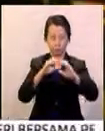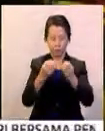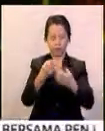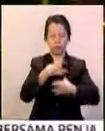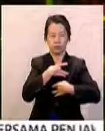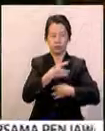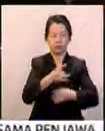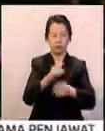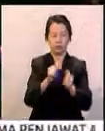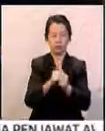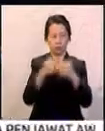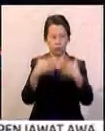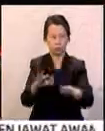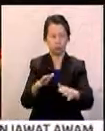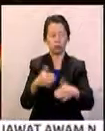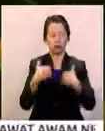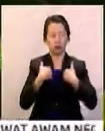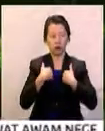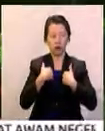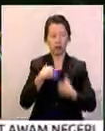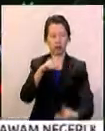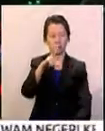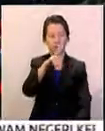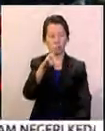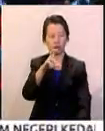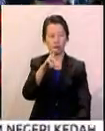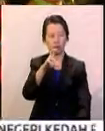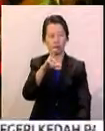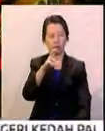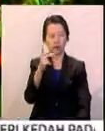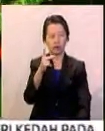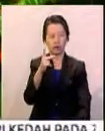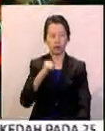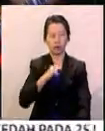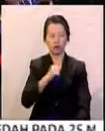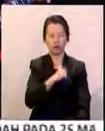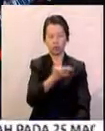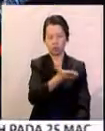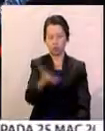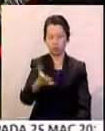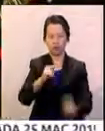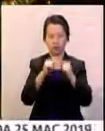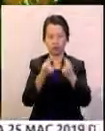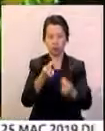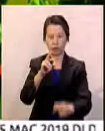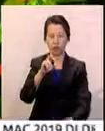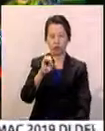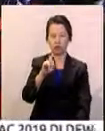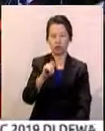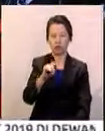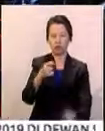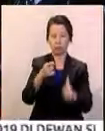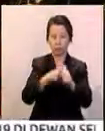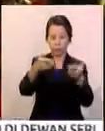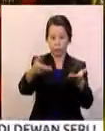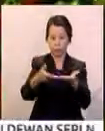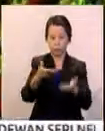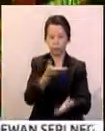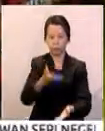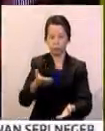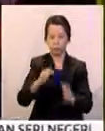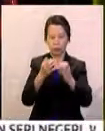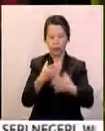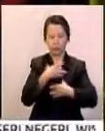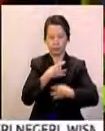peminat mereka yang sudah mencecah lebih 3,000 ahli. Mereka merupakan kumpulan rock pertama memperkenalkan produk kelab